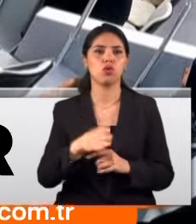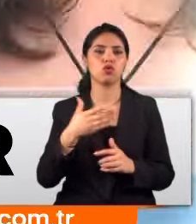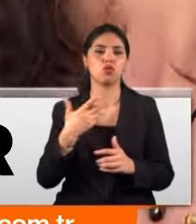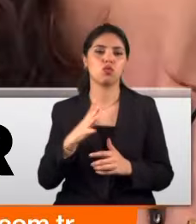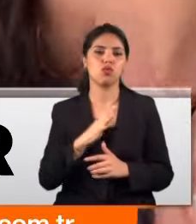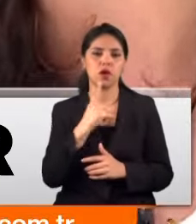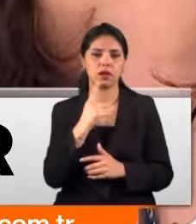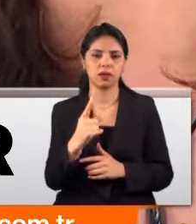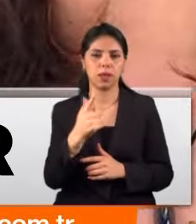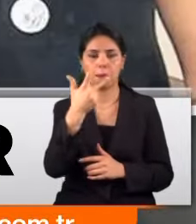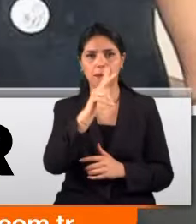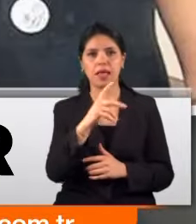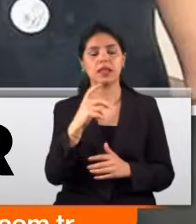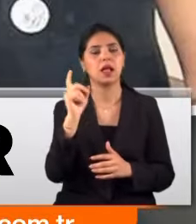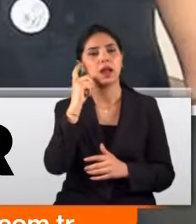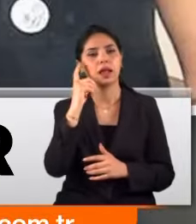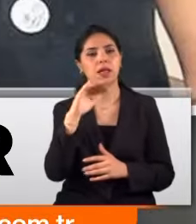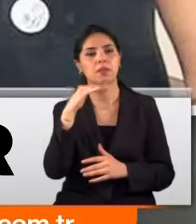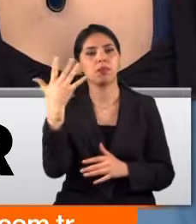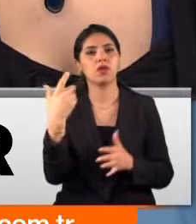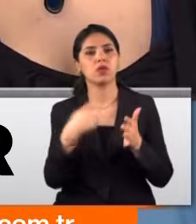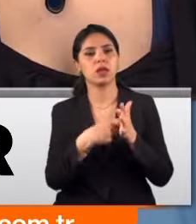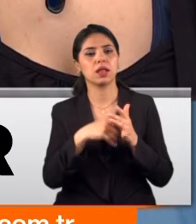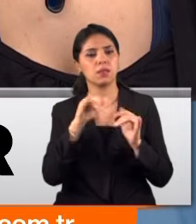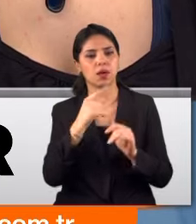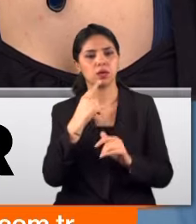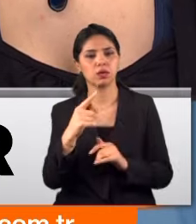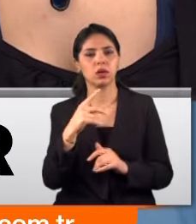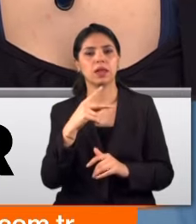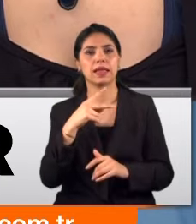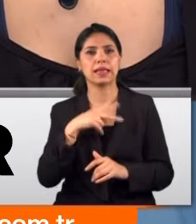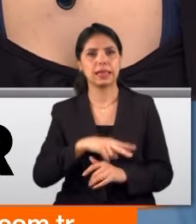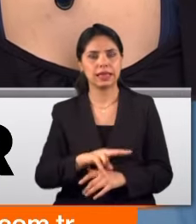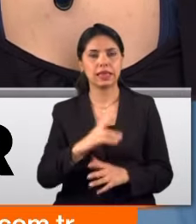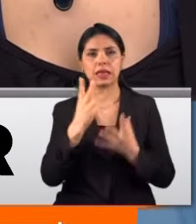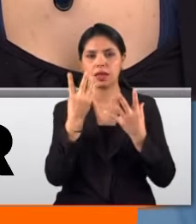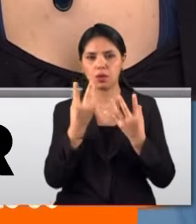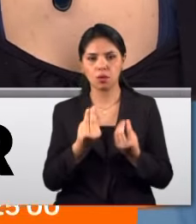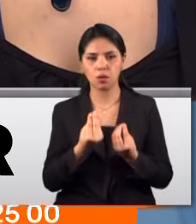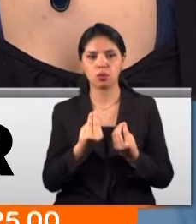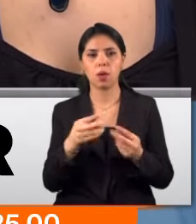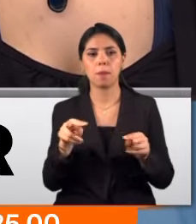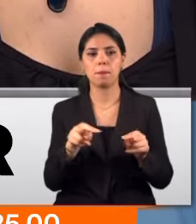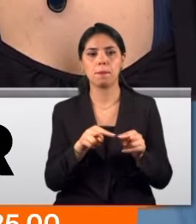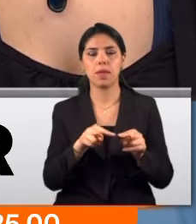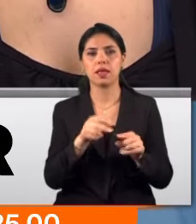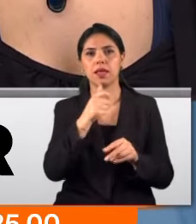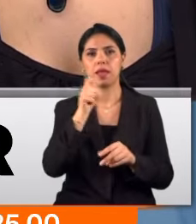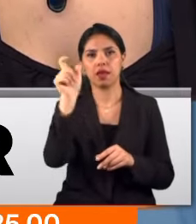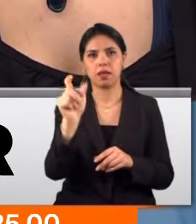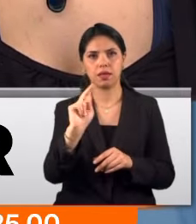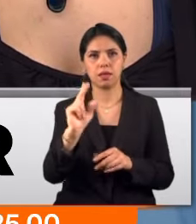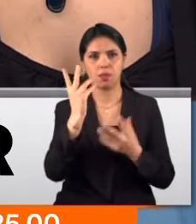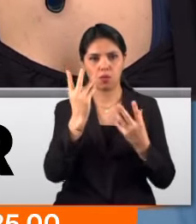Müge Hanım. Benzer iddiayı bir başka isim de savundu. İkizlerin olduğunu ve Nübettin Akpınar'dan